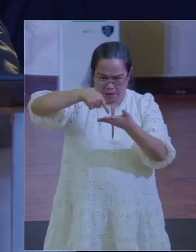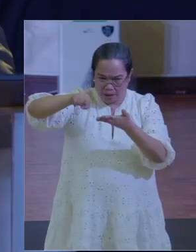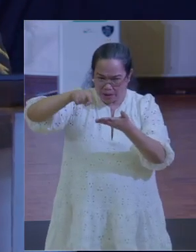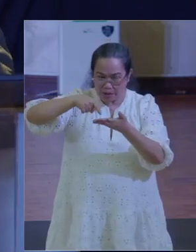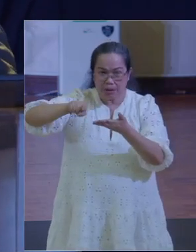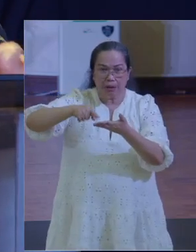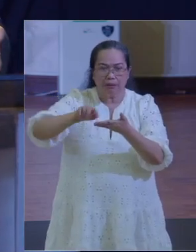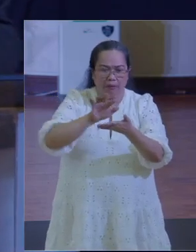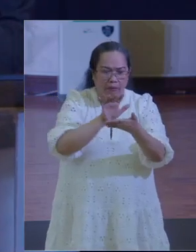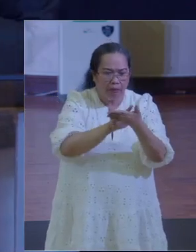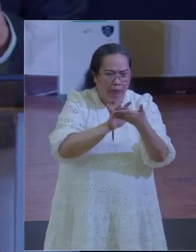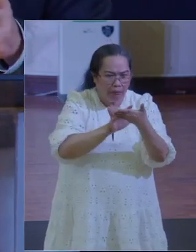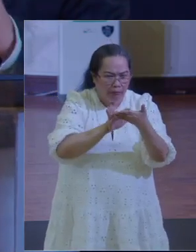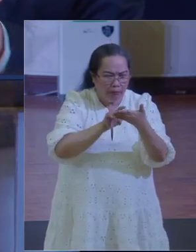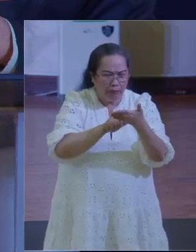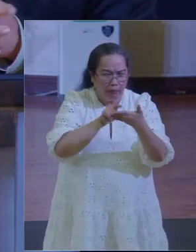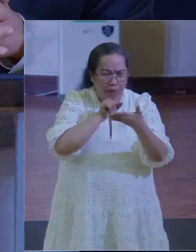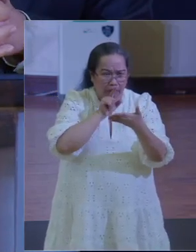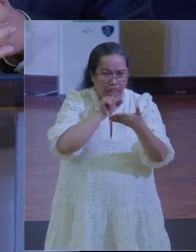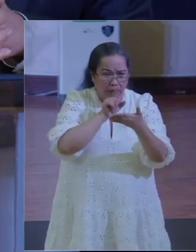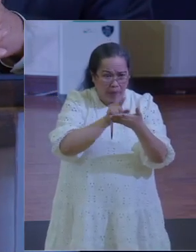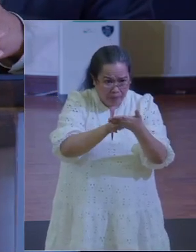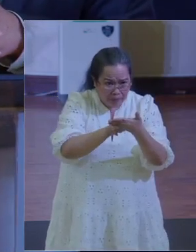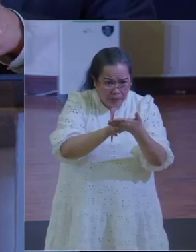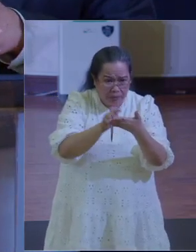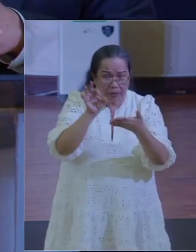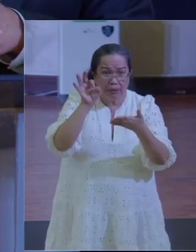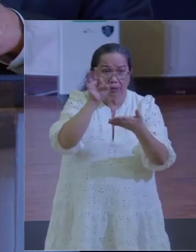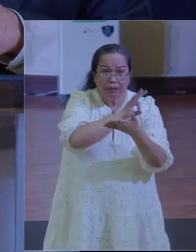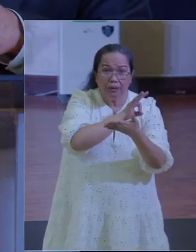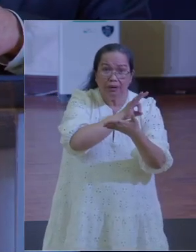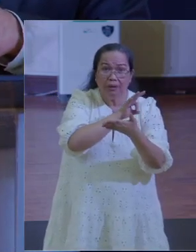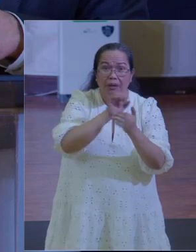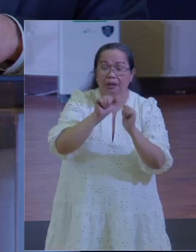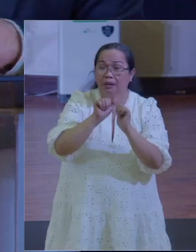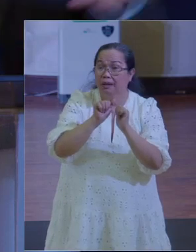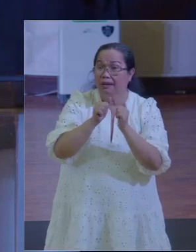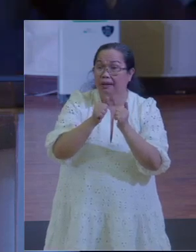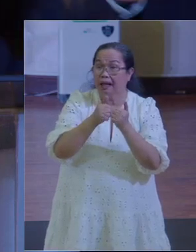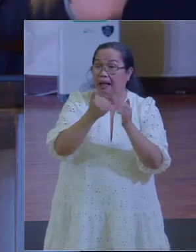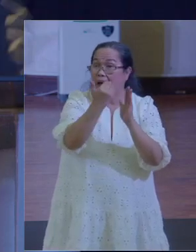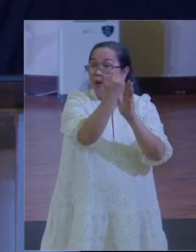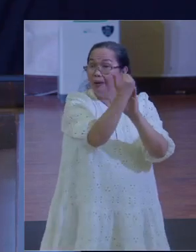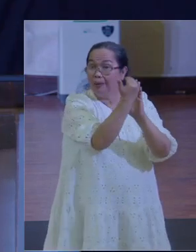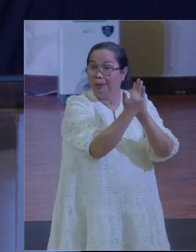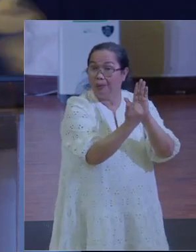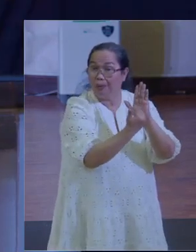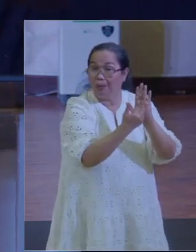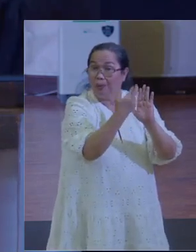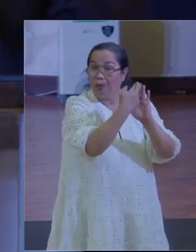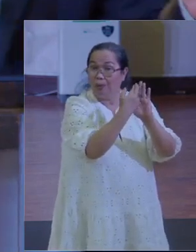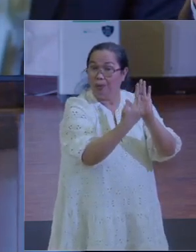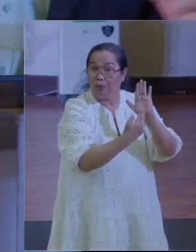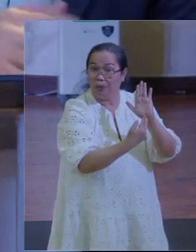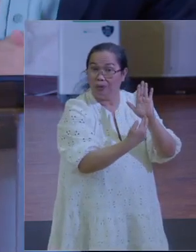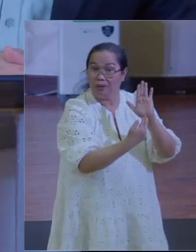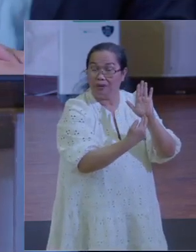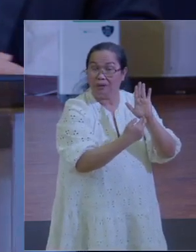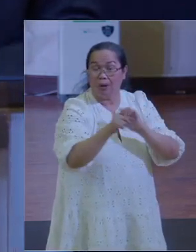natin masusunod itong dalawang bagay na guideline o principle sa atin. Principle